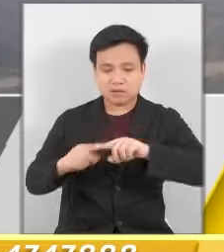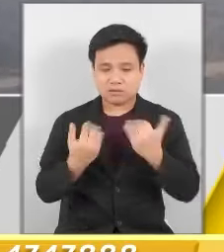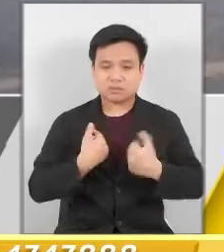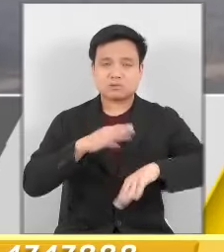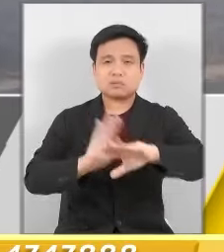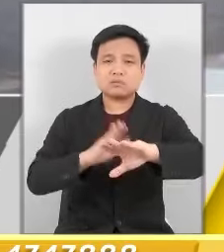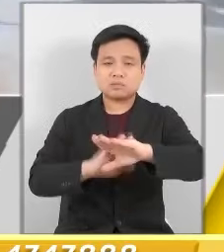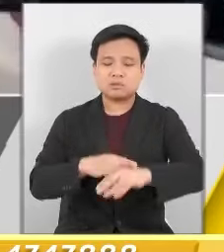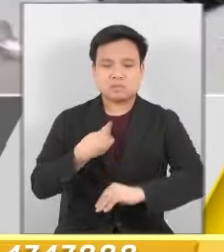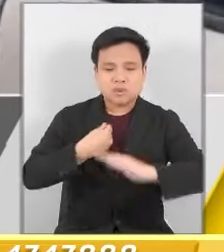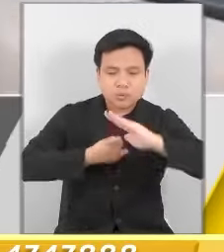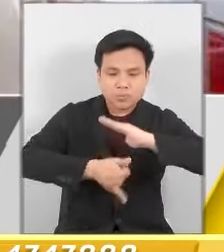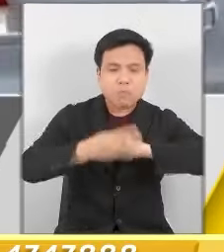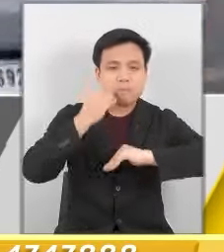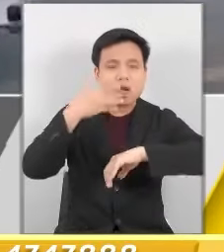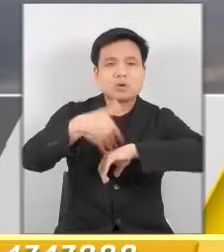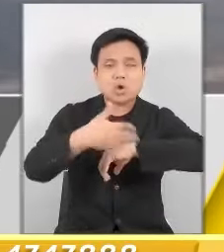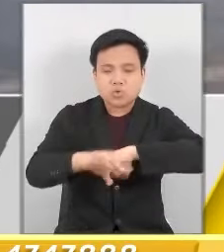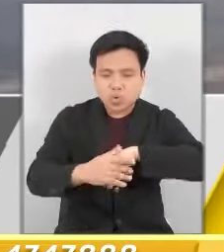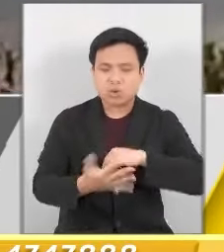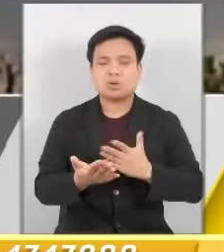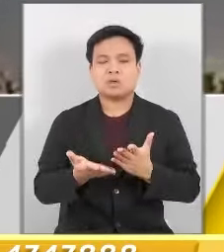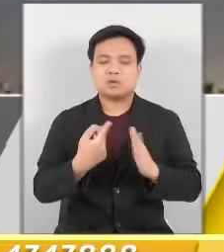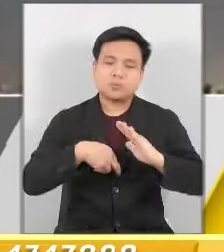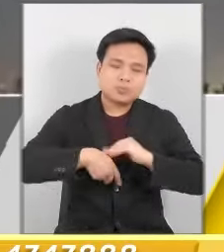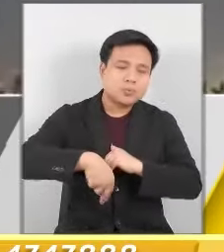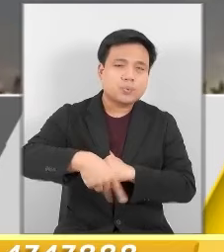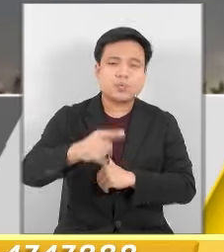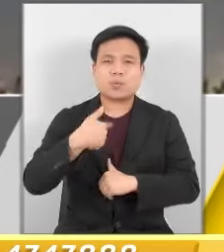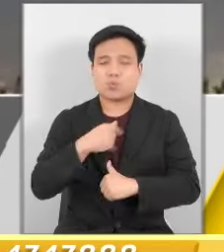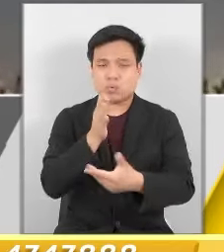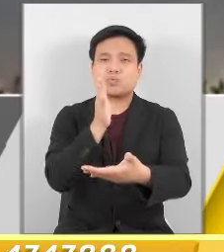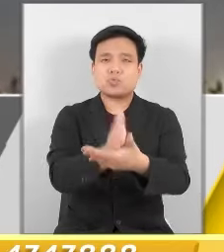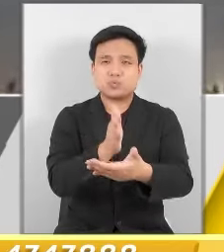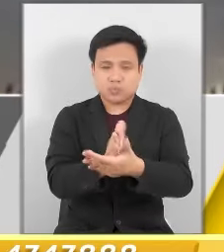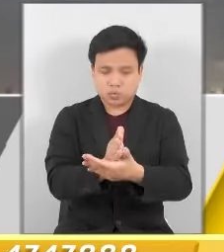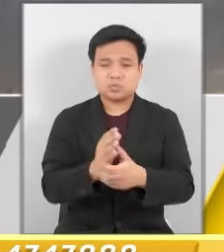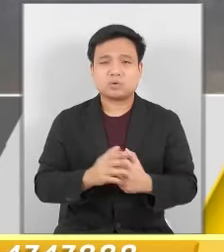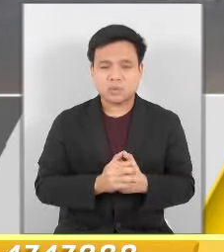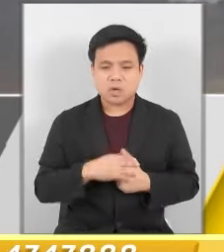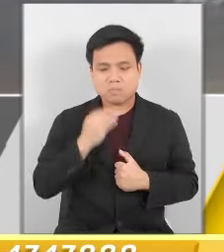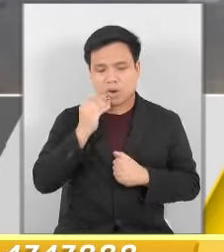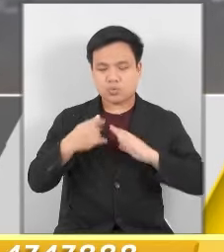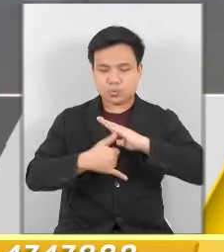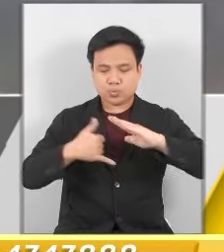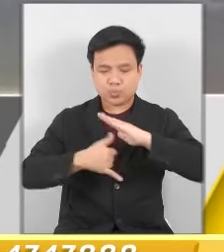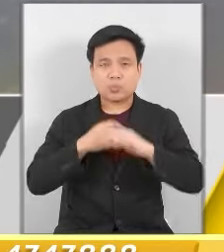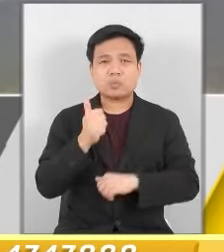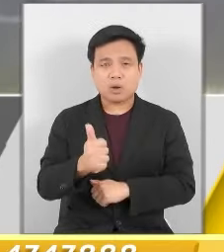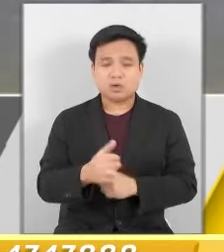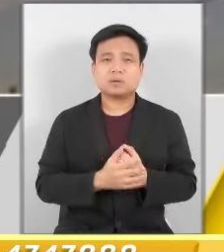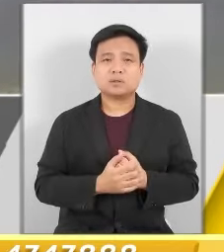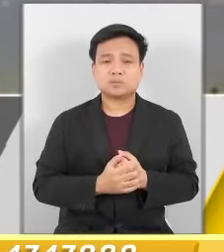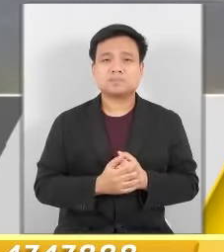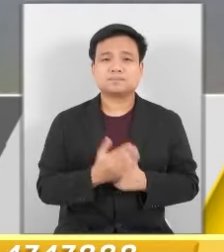เดินออกกำลังกายนอกบ้านงดทำกิจกรรมนอกบ้านนะก็เลี่ยงไปก่อนช่วงนี้นะครับอกำลังกายในบ้านไปนะครับดูสิฮะ 8ริ้ว